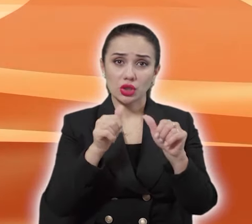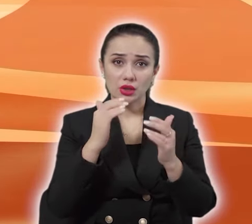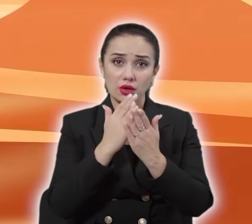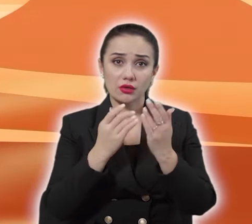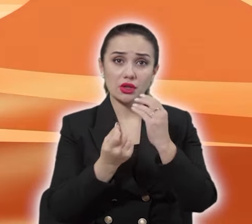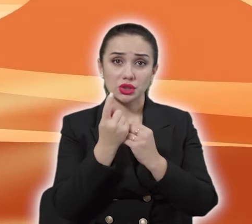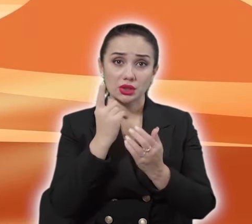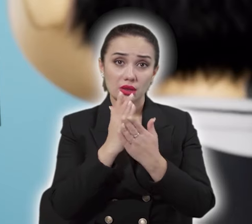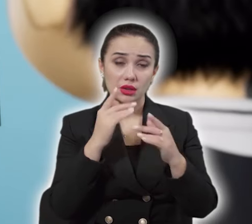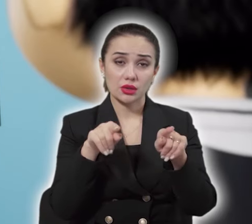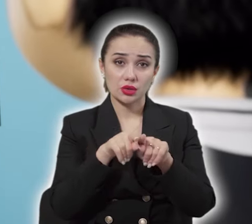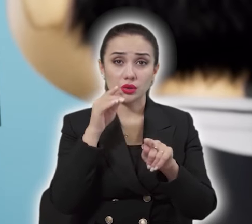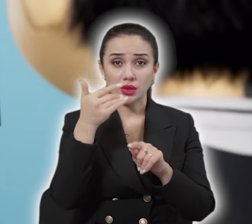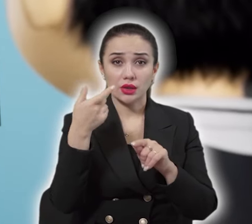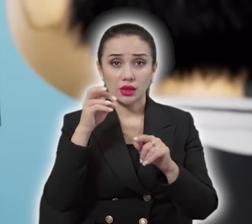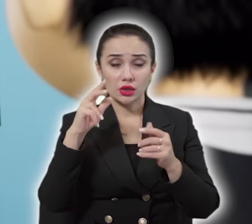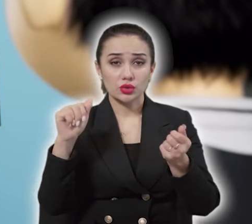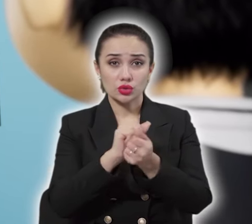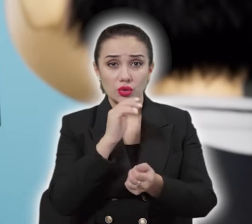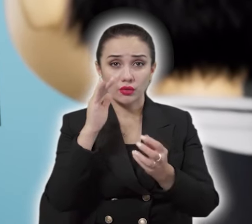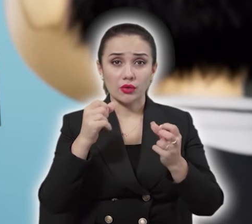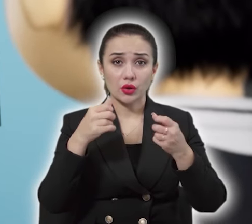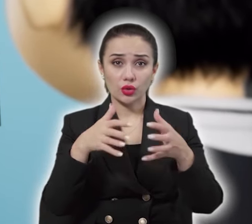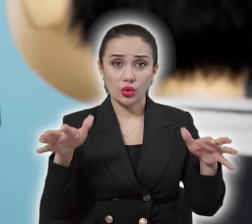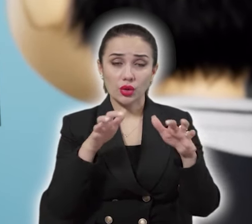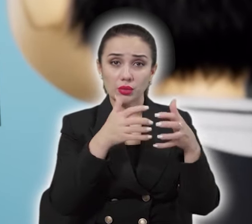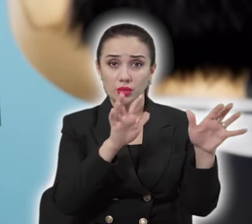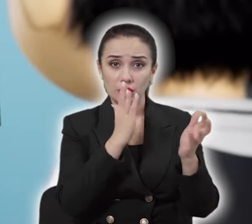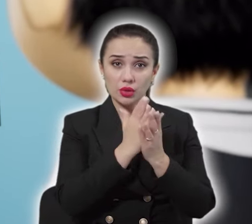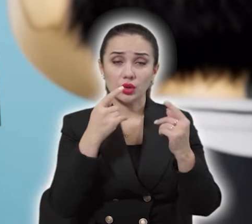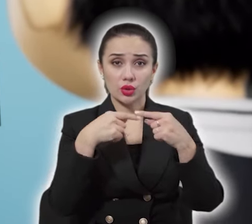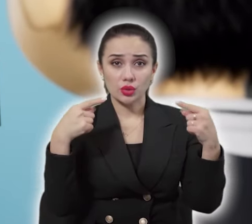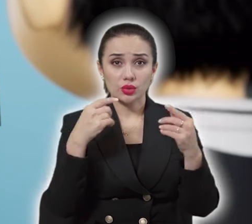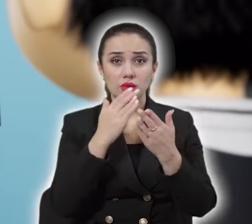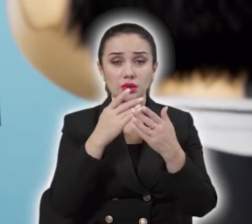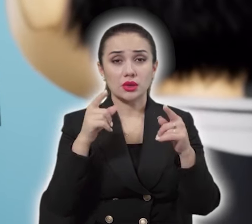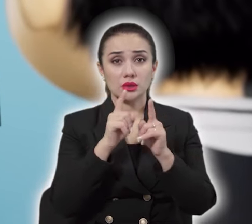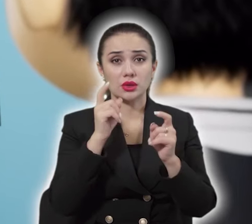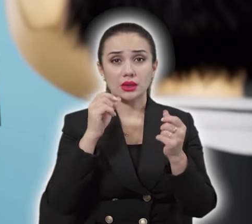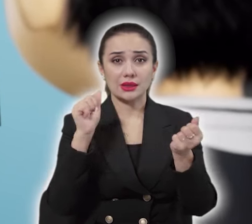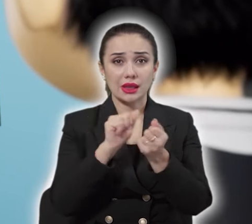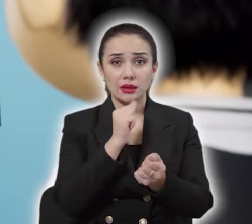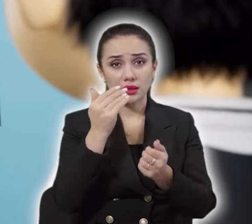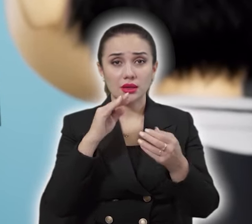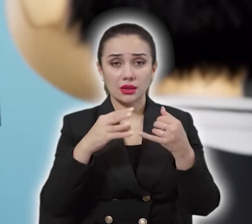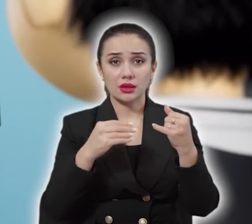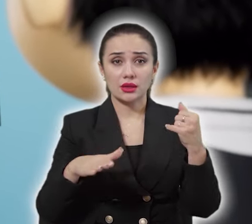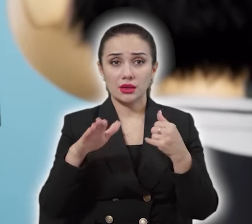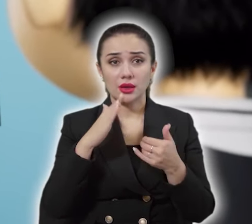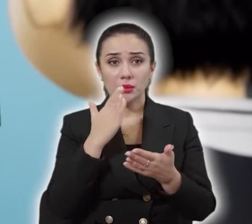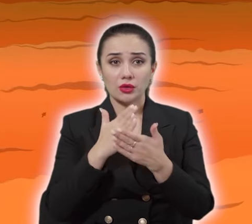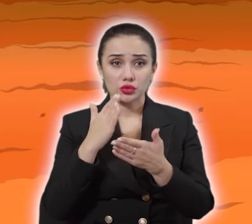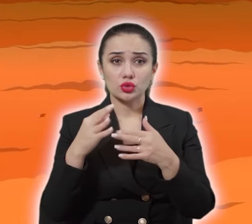shakllar vujudga keladi. Gilli cho'llarda qotgan va yorilib ketgan joylarda turli shakllarni hosil qilgan taqir yerlar